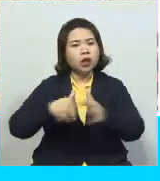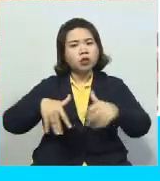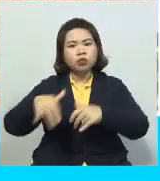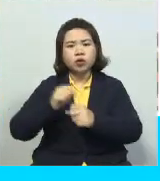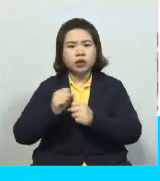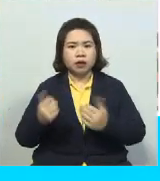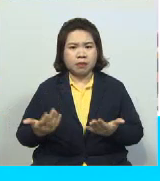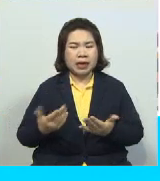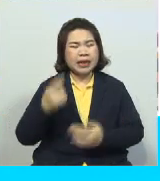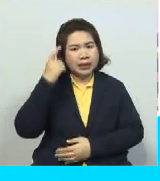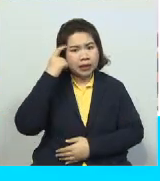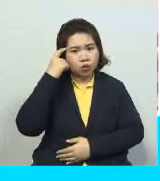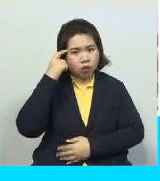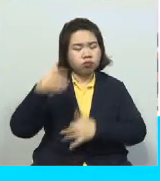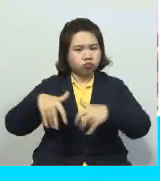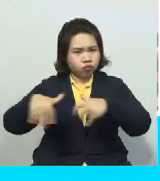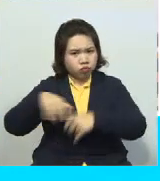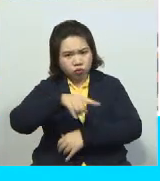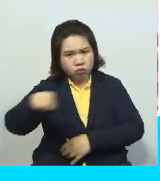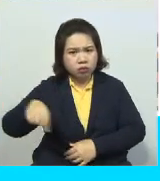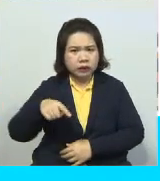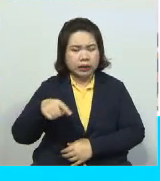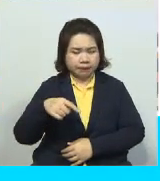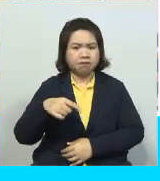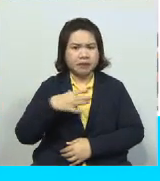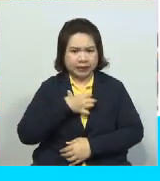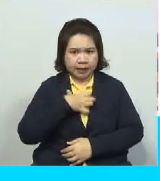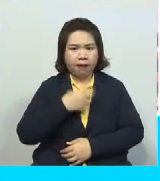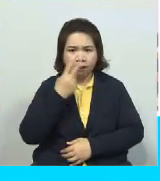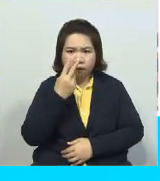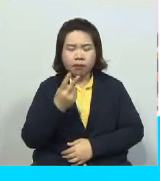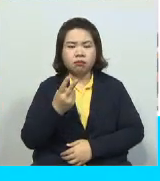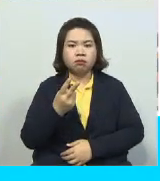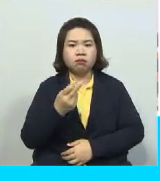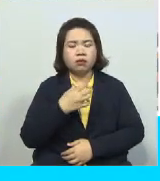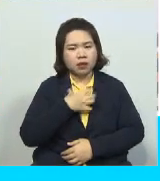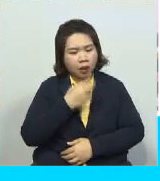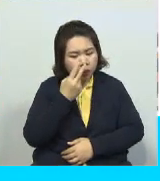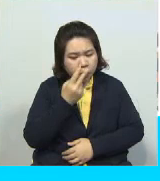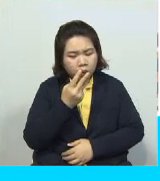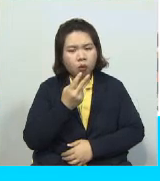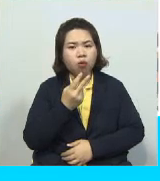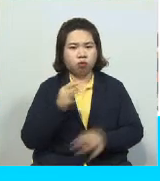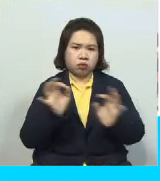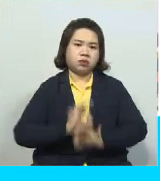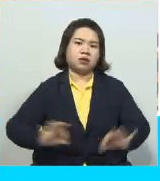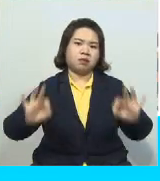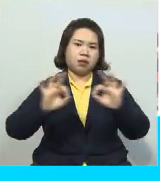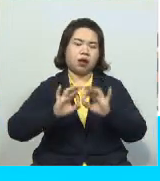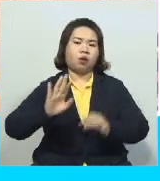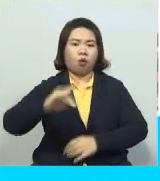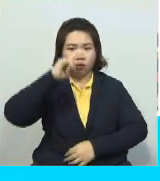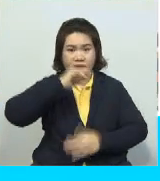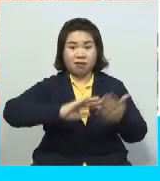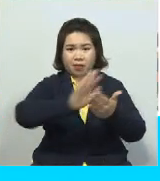เพิ่มเติมไหมคะเพราะว่าเชื่อว่าประชาชนหรือว่าประสบกรณิกรส่วนใหญ่เนี่ยน่าจะอยากเห็นแล้วก็อยากชมเพราะว่าถือว่าเป็นกิจกรรมครั้งสำคัญ